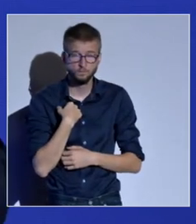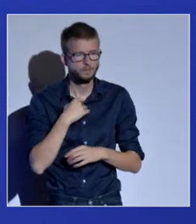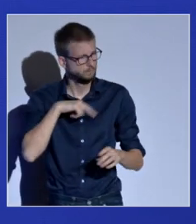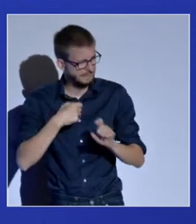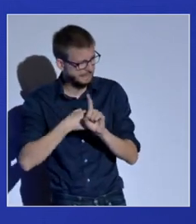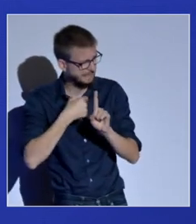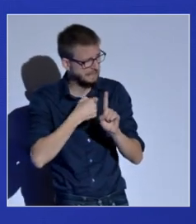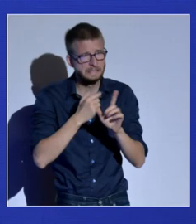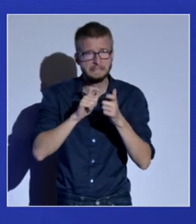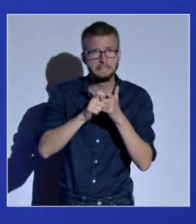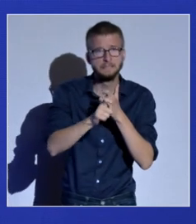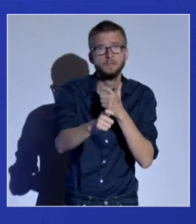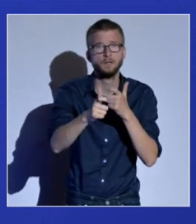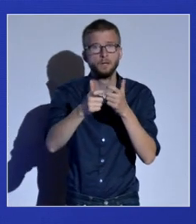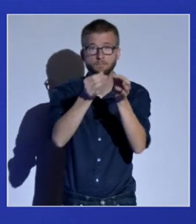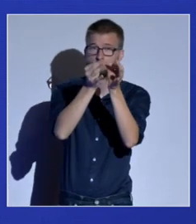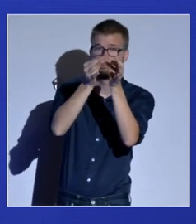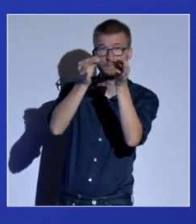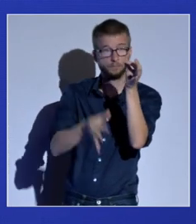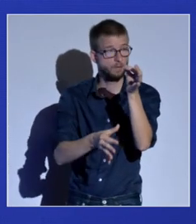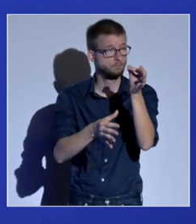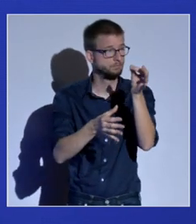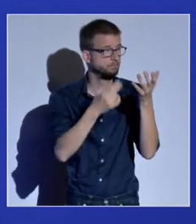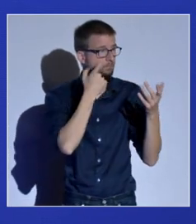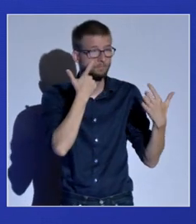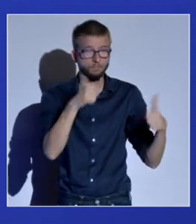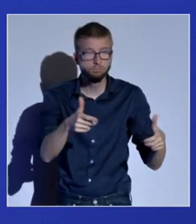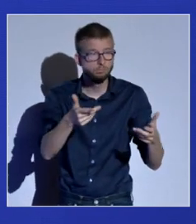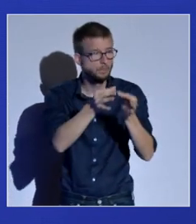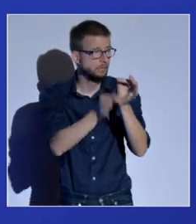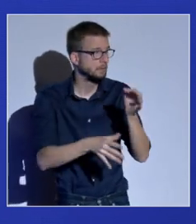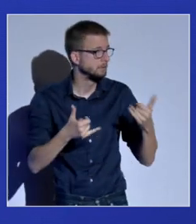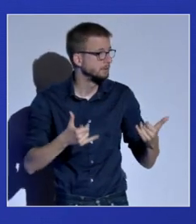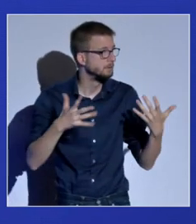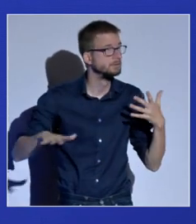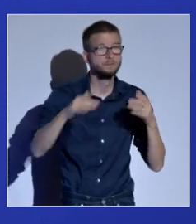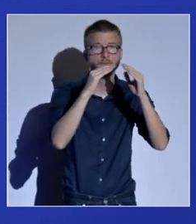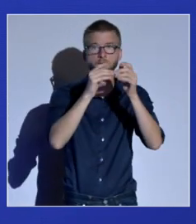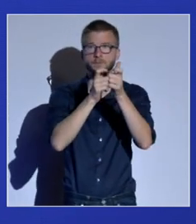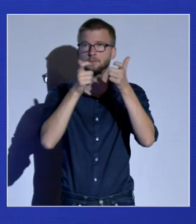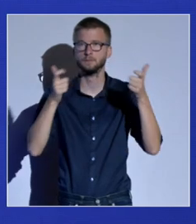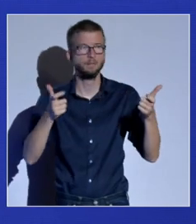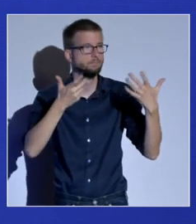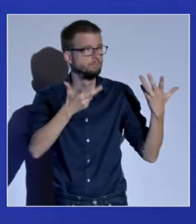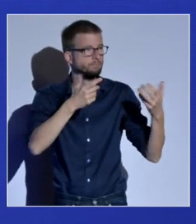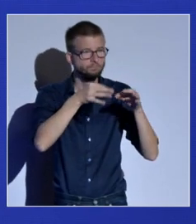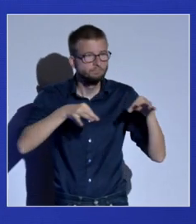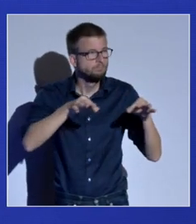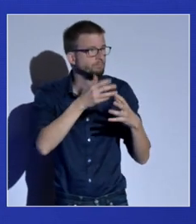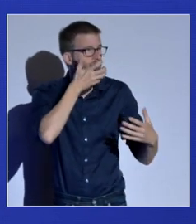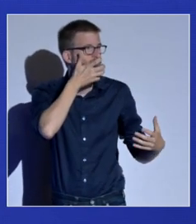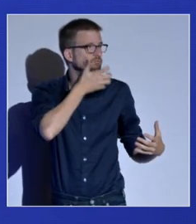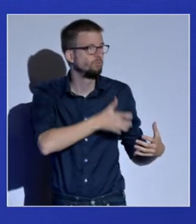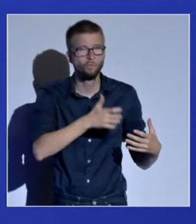compte, ce combat, on a le résultat tous ensemble, sous les yeux, dans la chaleur de cette salle. Ce combat, nous l'avons